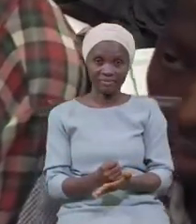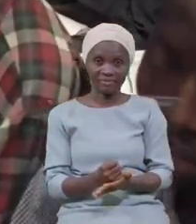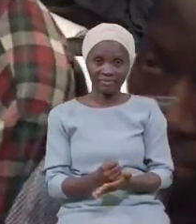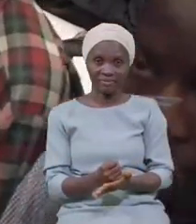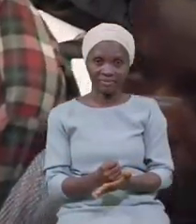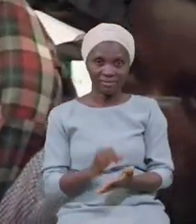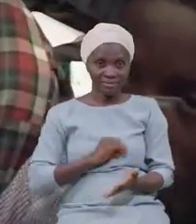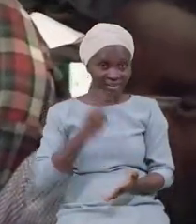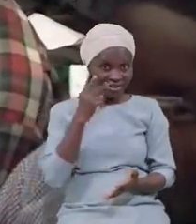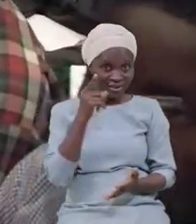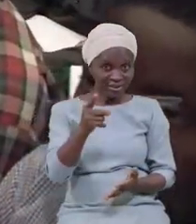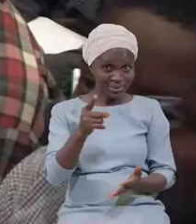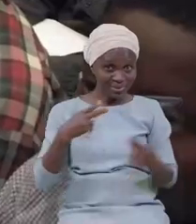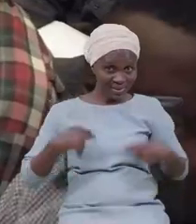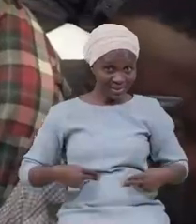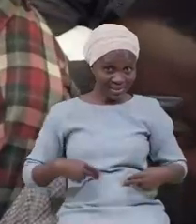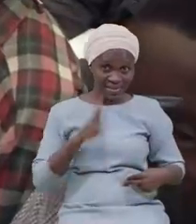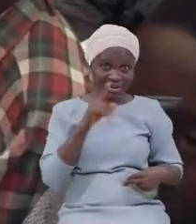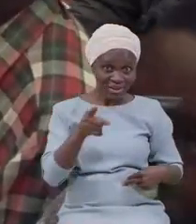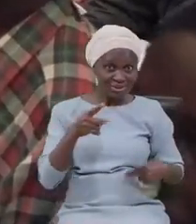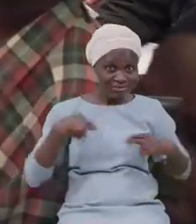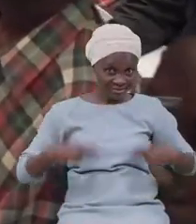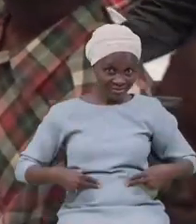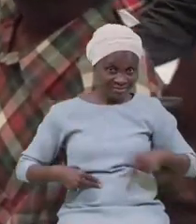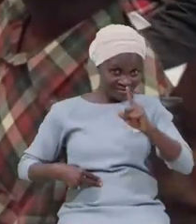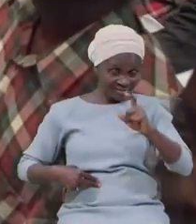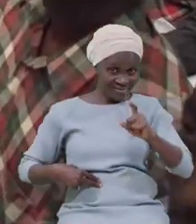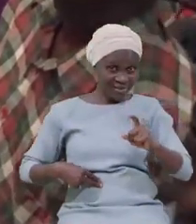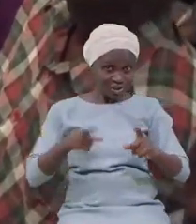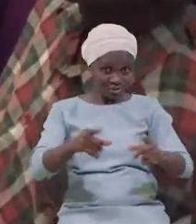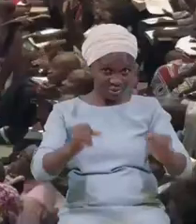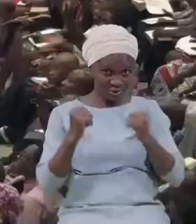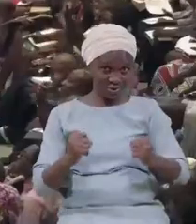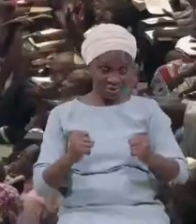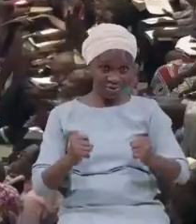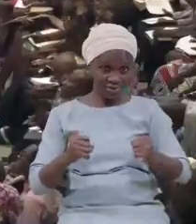Je vois quelqu'un là-bas bien portant devant moi. Quelqu'un fort devant moi.